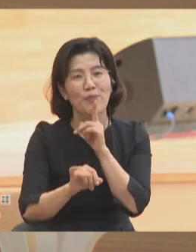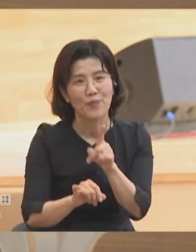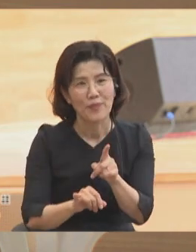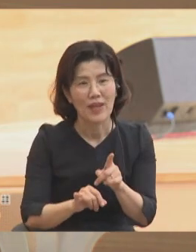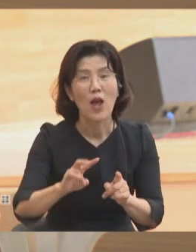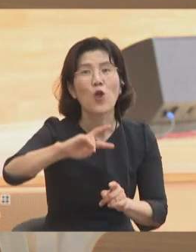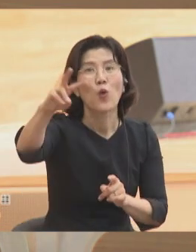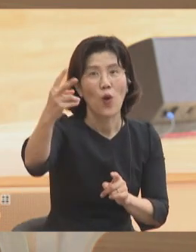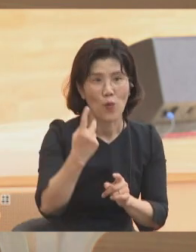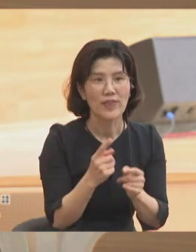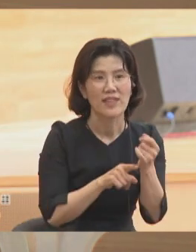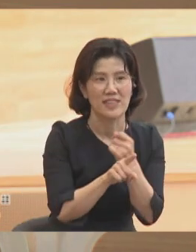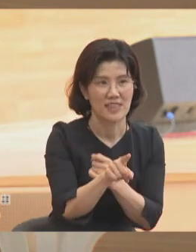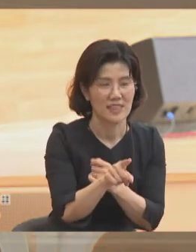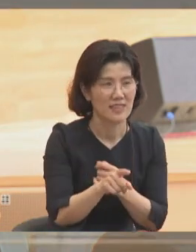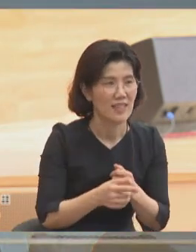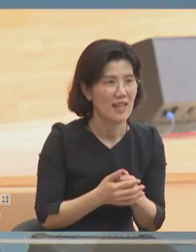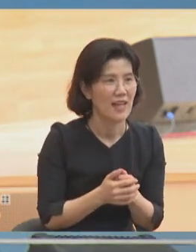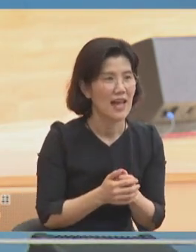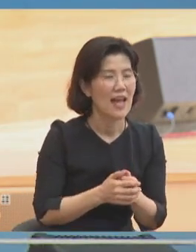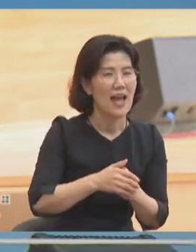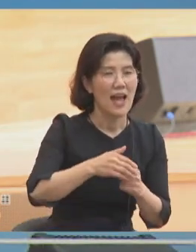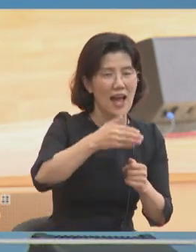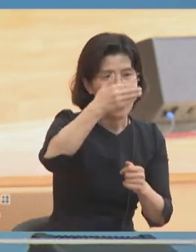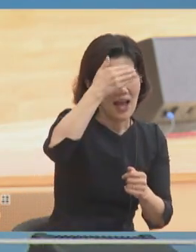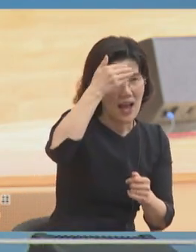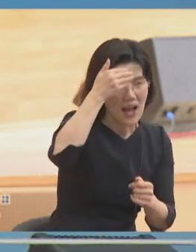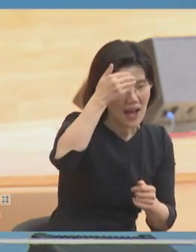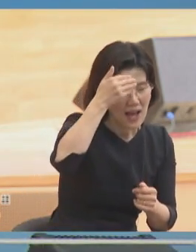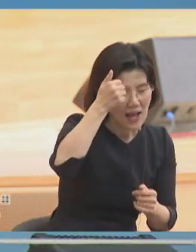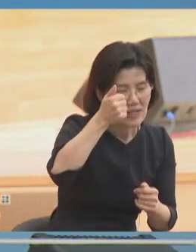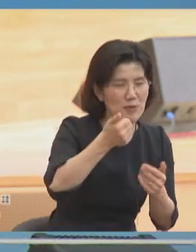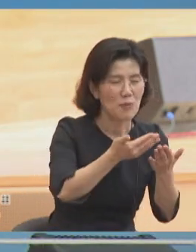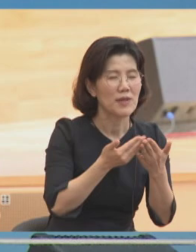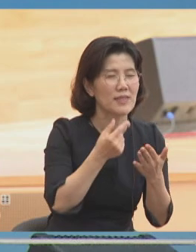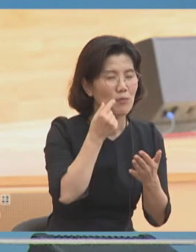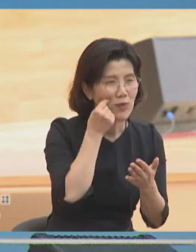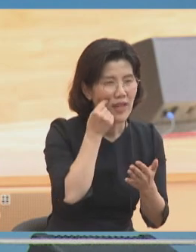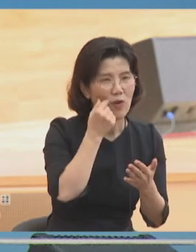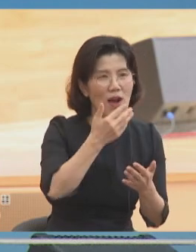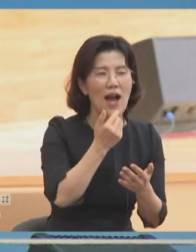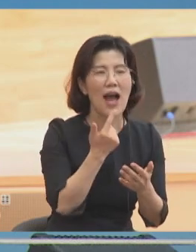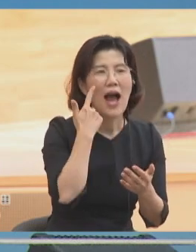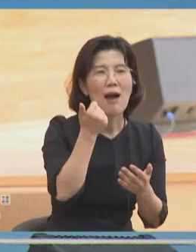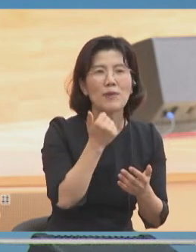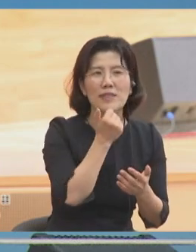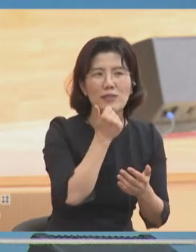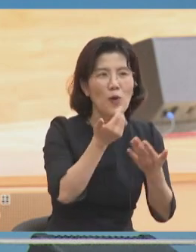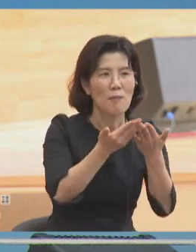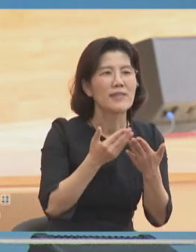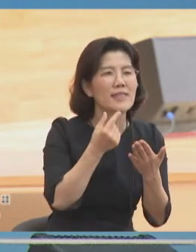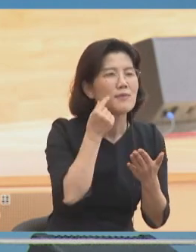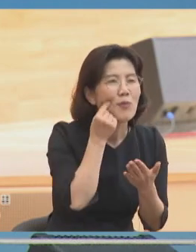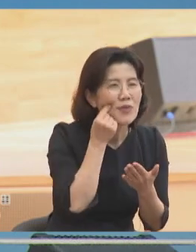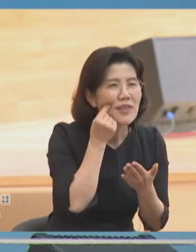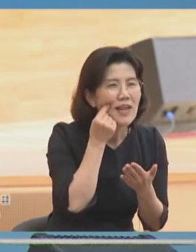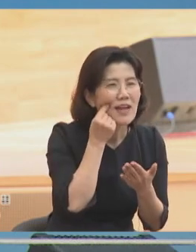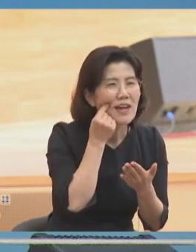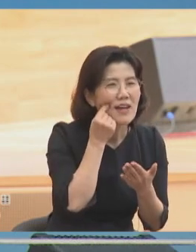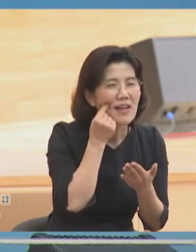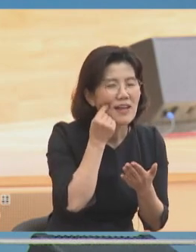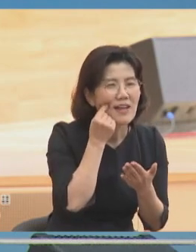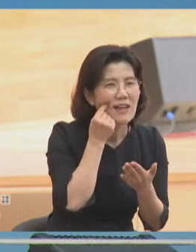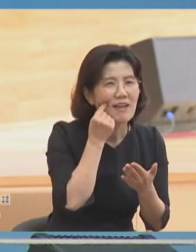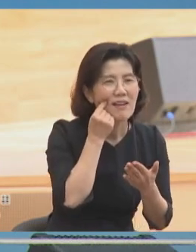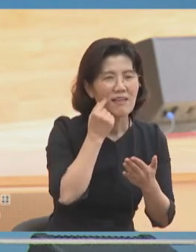돌아온다는 거예요 할아버지도 아버지도 못받 는 약속입니다 그런데 좀 찝찝합니다 지금 문제가 생겨서